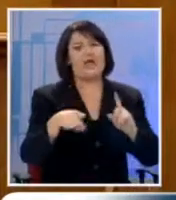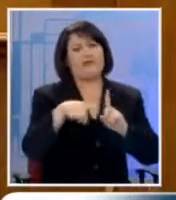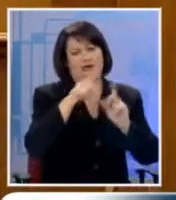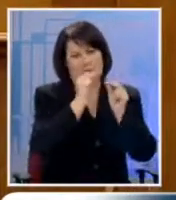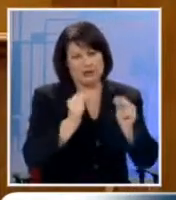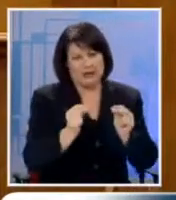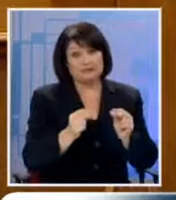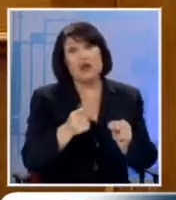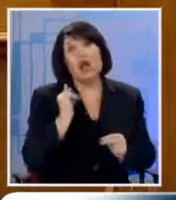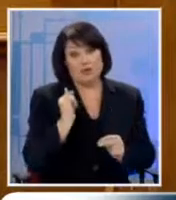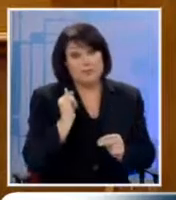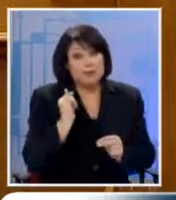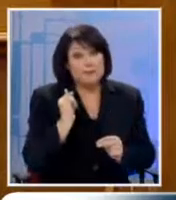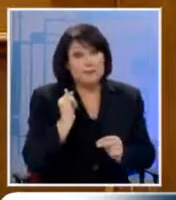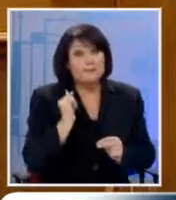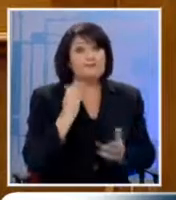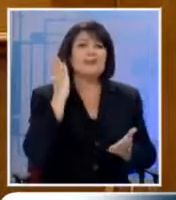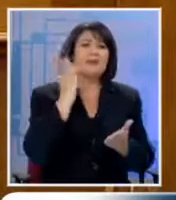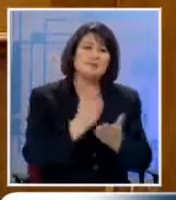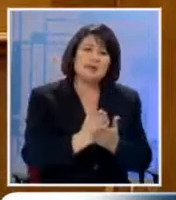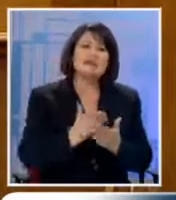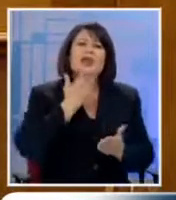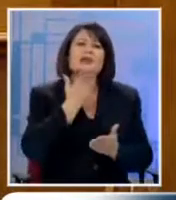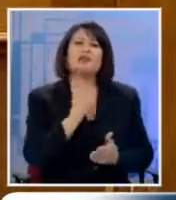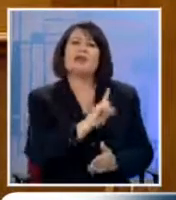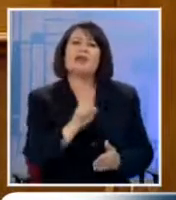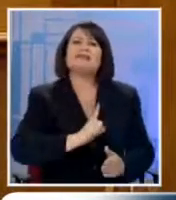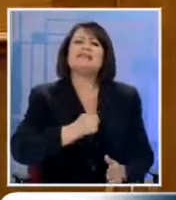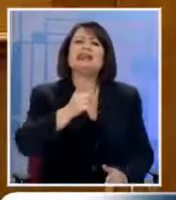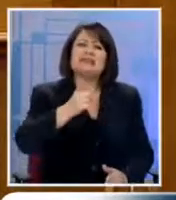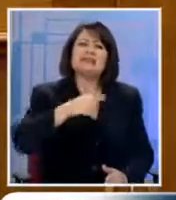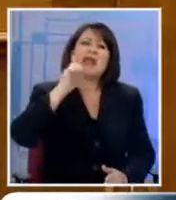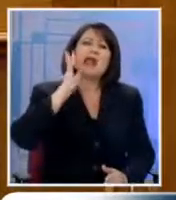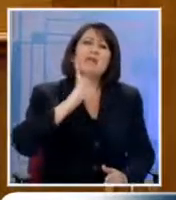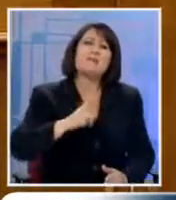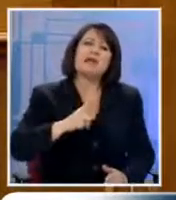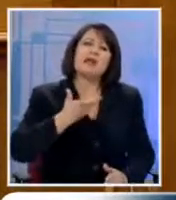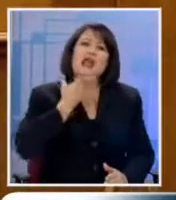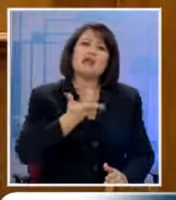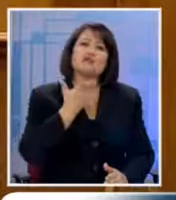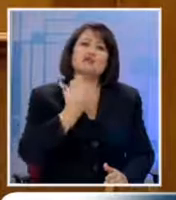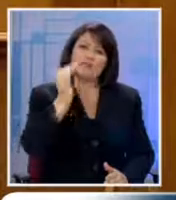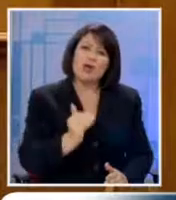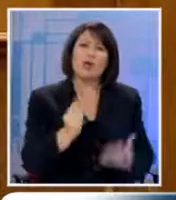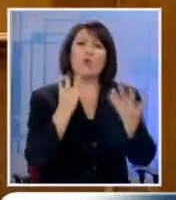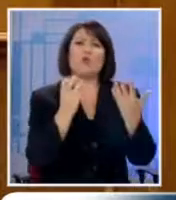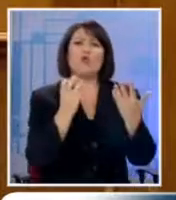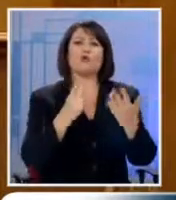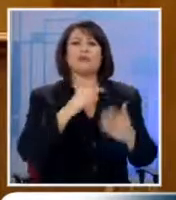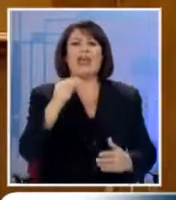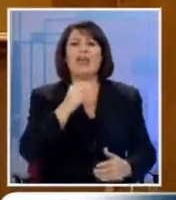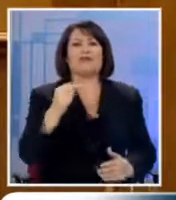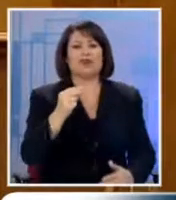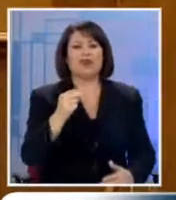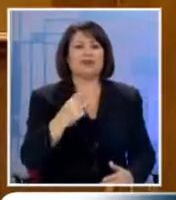τέτοιο, διότι τόσο η μέση ταξιδιωτική δαπάνη, όσο και η μέση ημερήσια δαπάνη, είναι μικρότερες κατά 80 ευρώ και 3